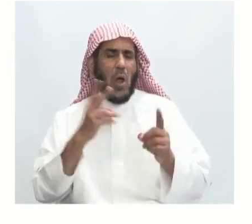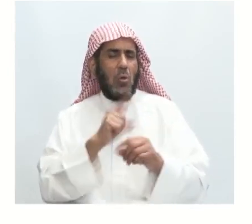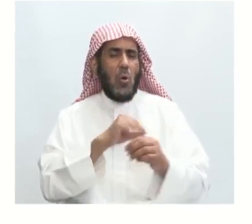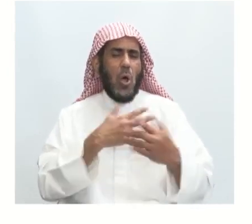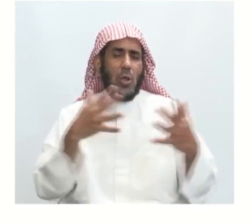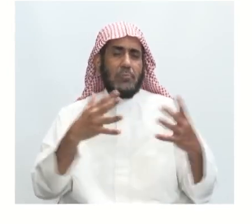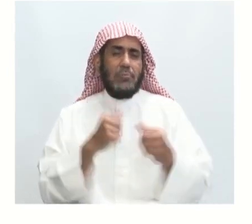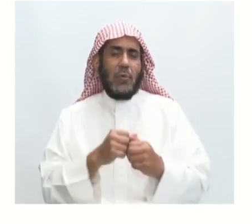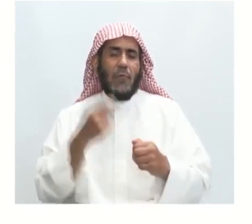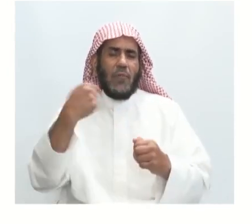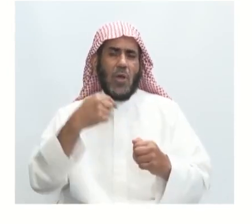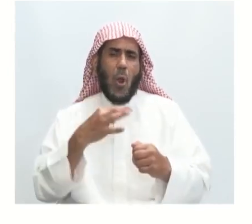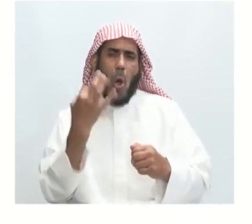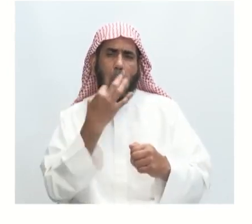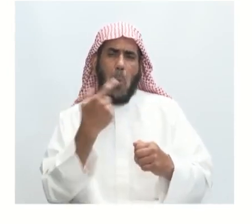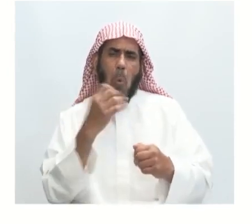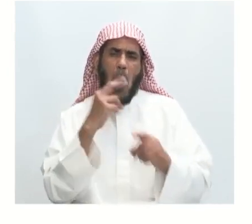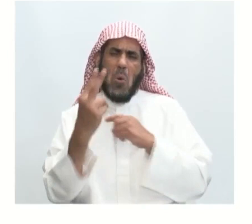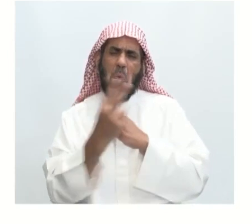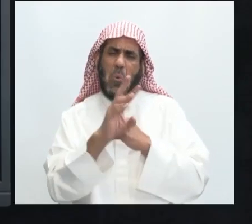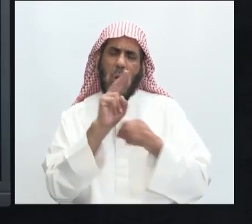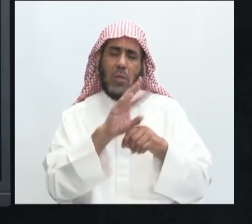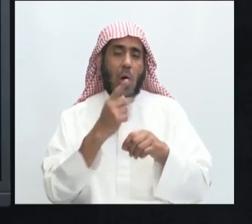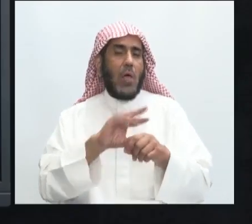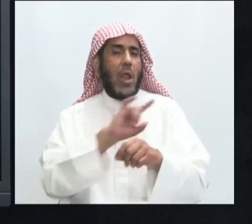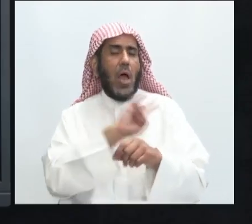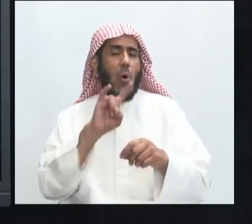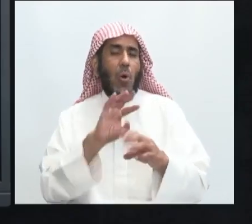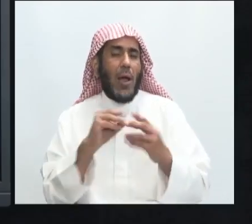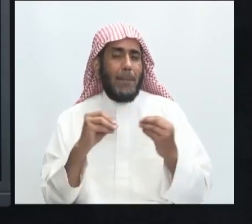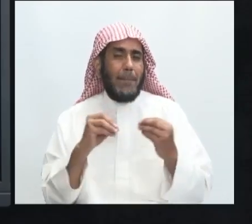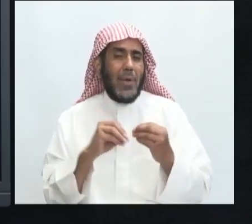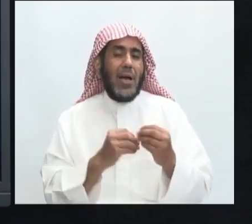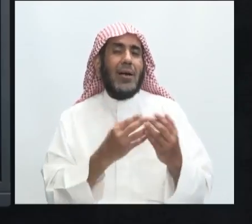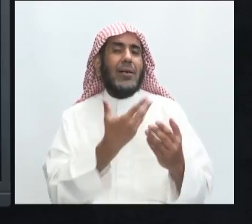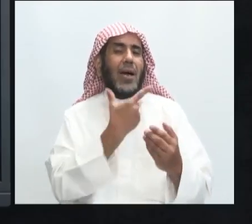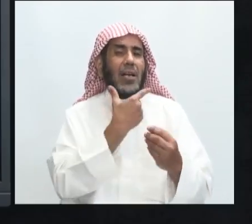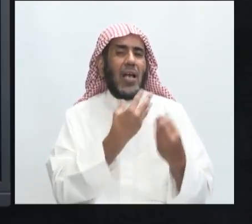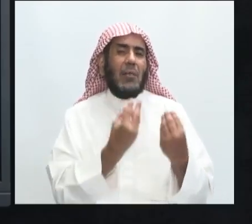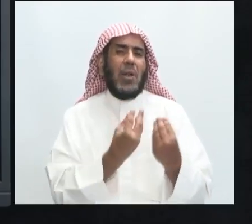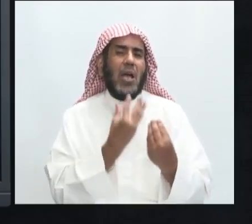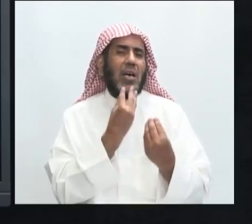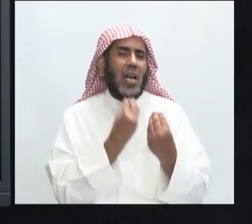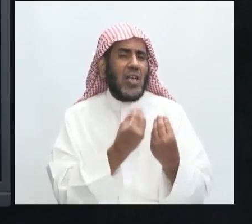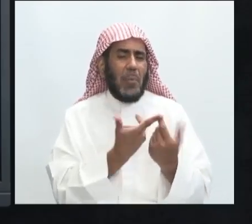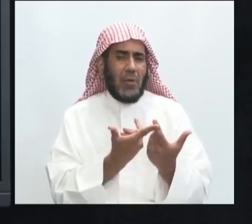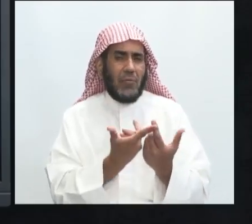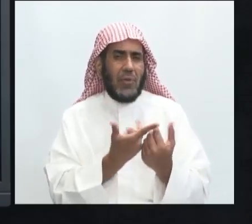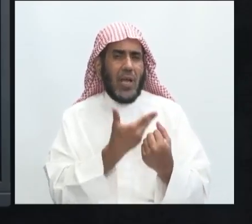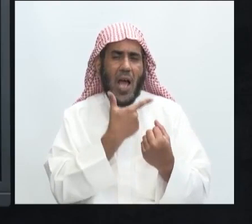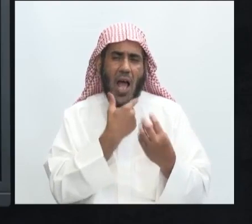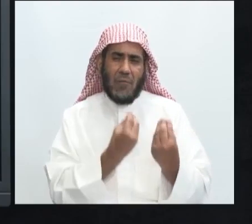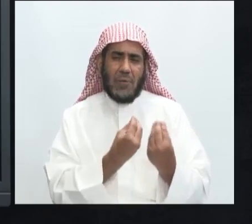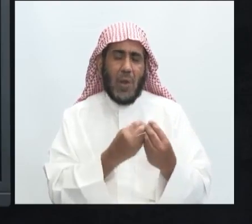وان كثرت في الاقاويل لا تاخذني وهذا نهي لكنه رجاء يتمنى او يرجو من النبي صلى الله عليه